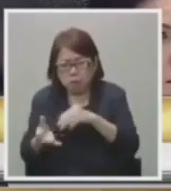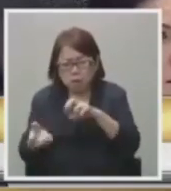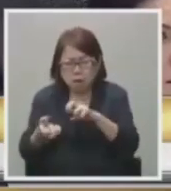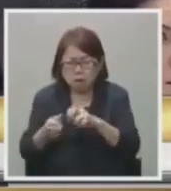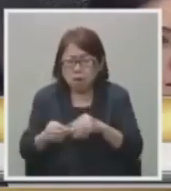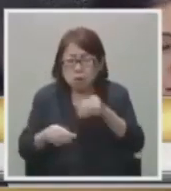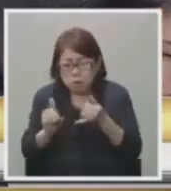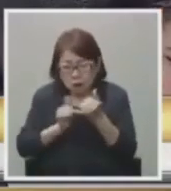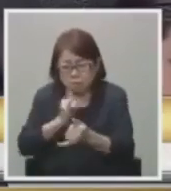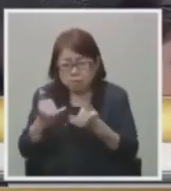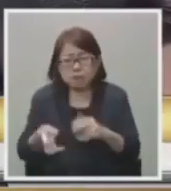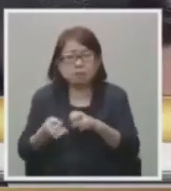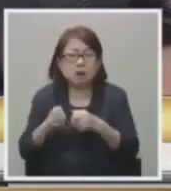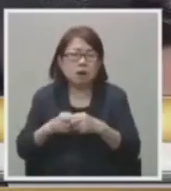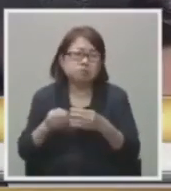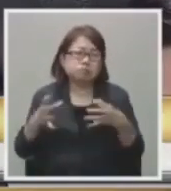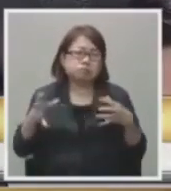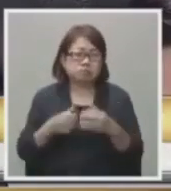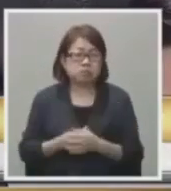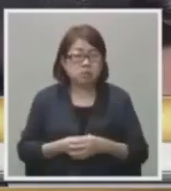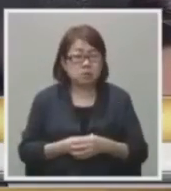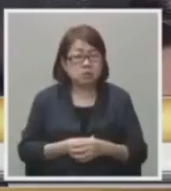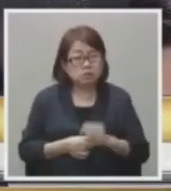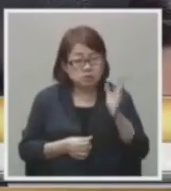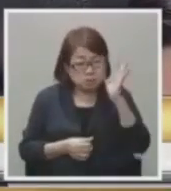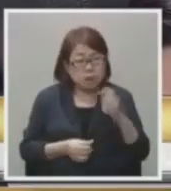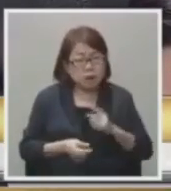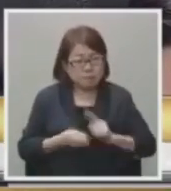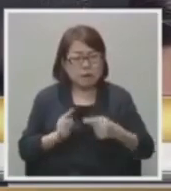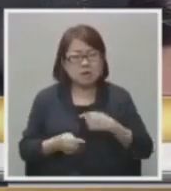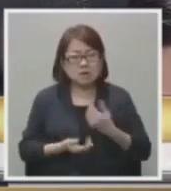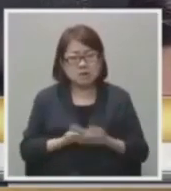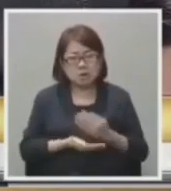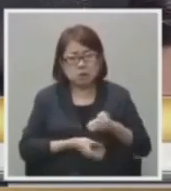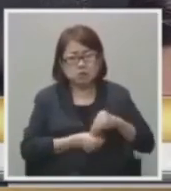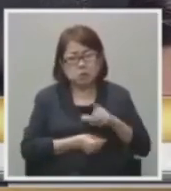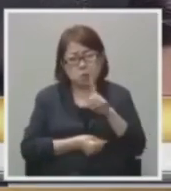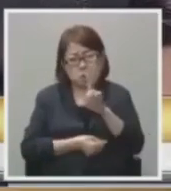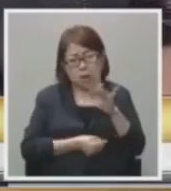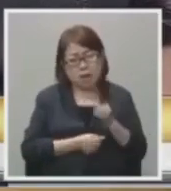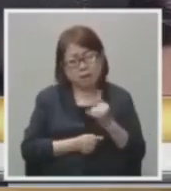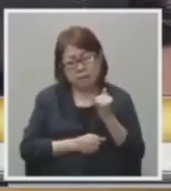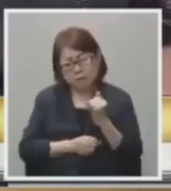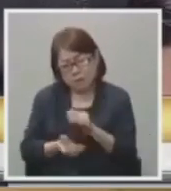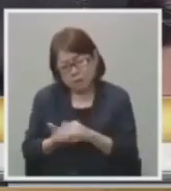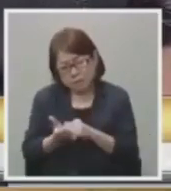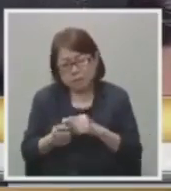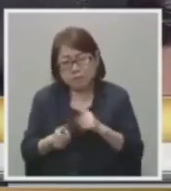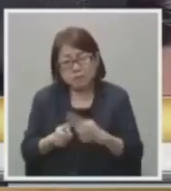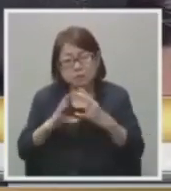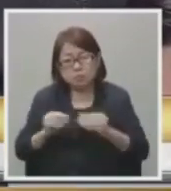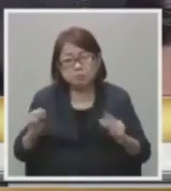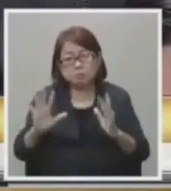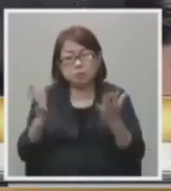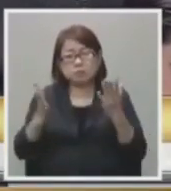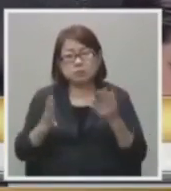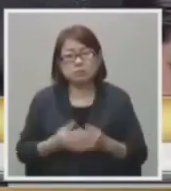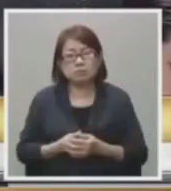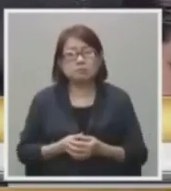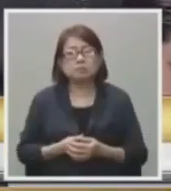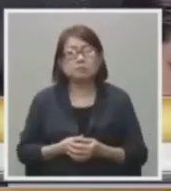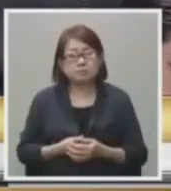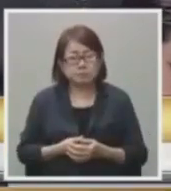ท่านเชื่อไหมครับเพื่อนผมมีเงินเป็นร้อยล้านเข้าบ่อนภายในเดือนเดียววอดวายครับคนเ